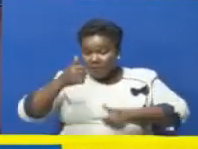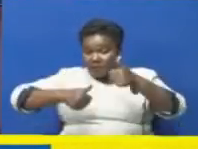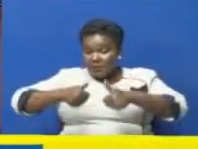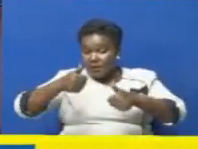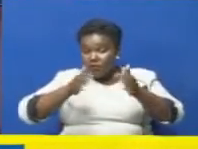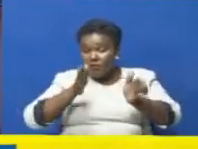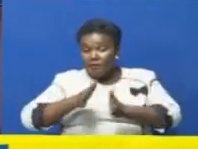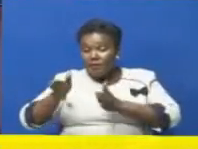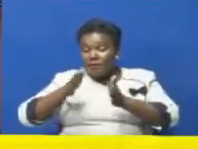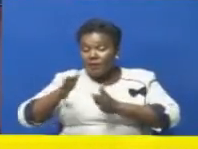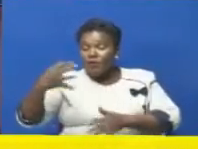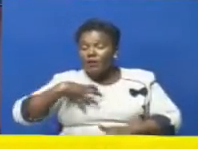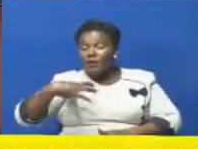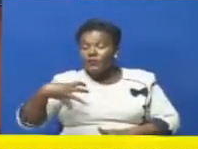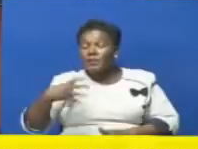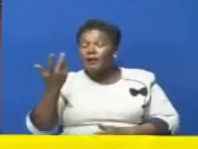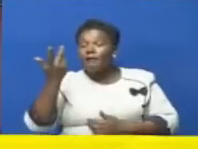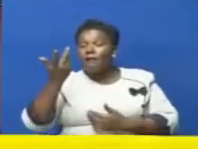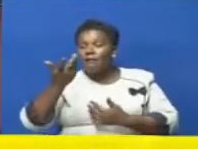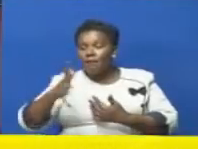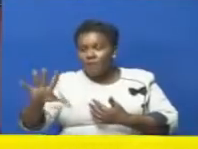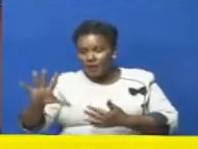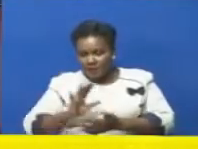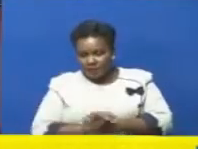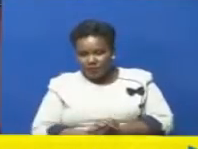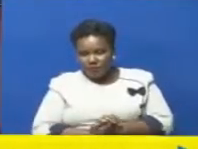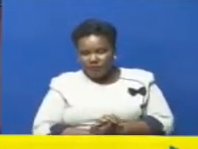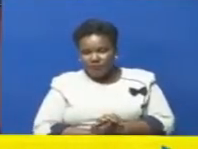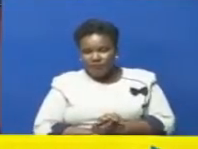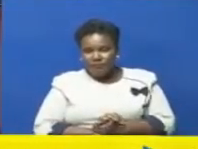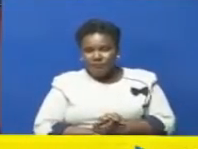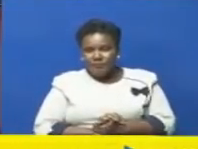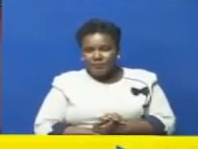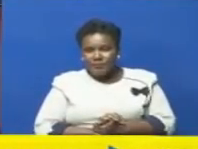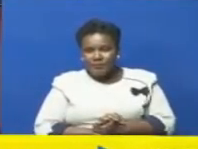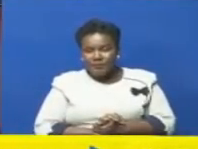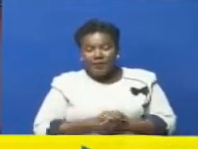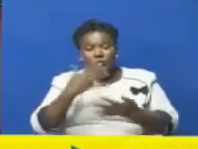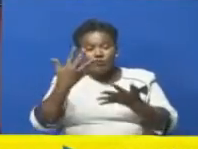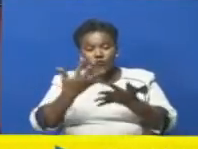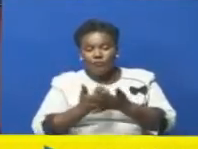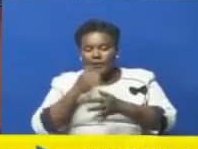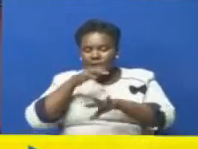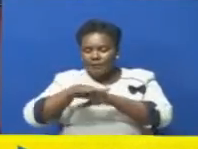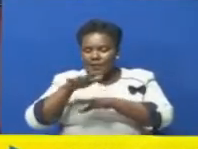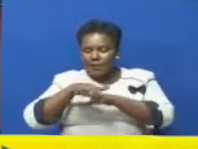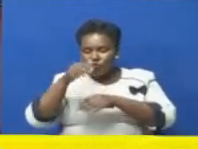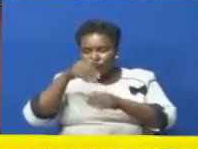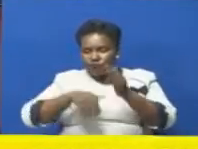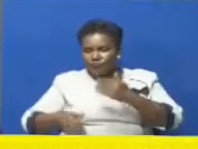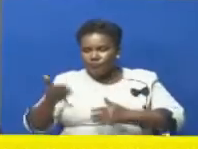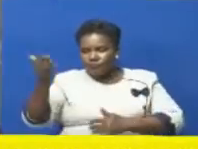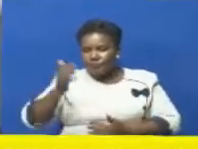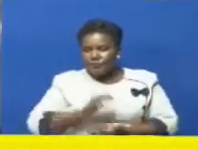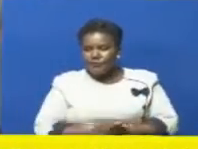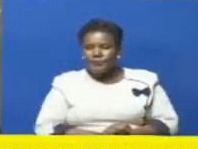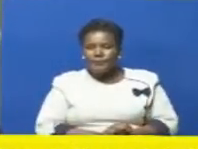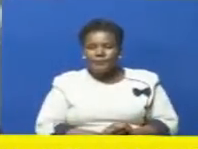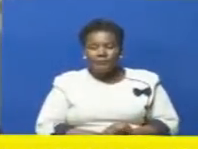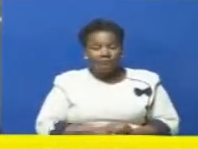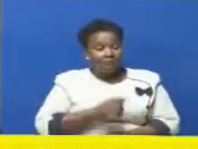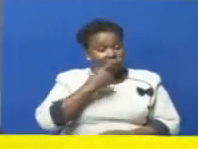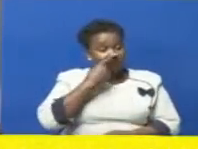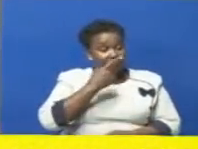na Umoja wa Wasambazaji wa Maji nchini ATAWAS. Taarifa zaidi na Moses Matthew. Tambo na majigambo